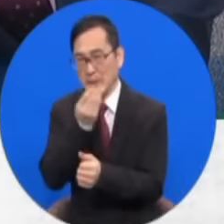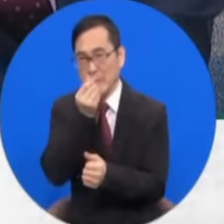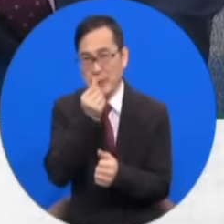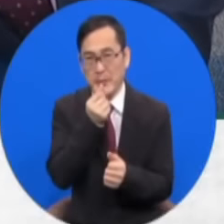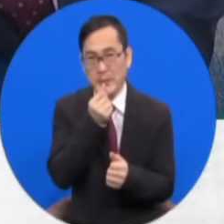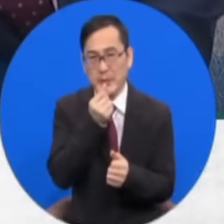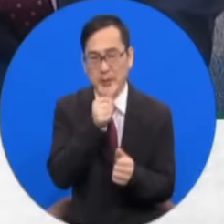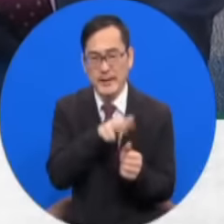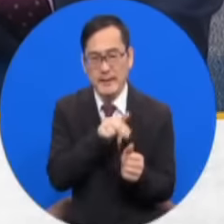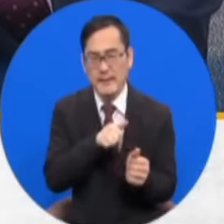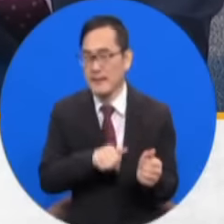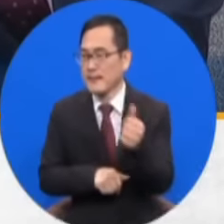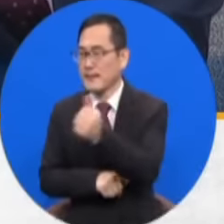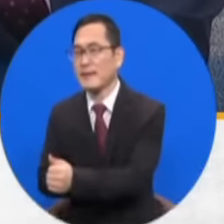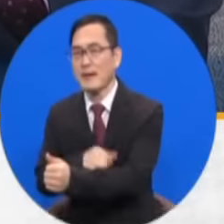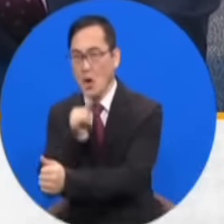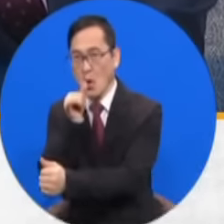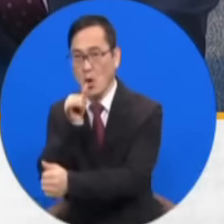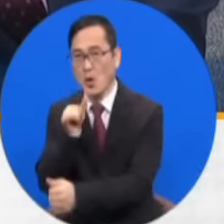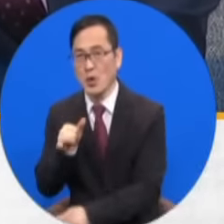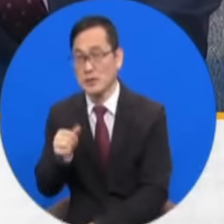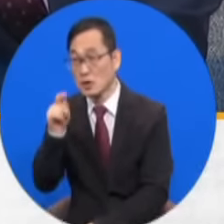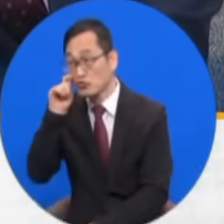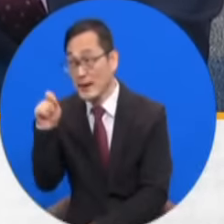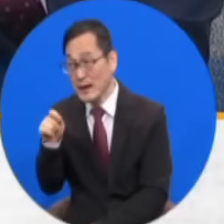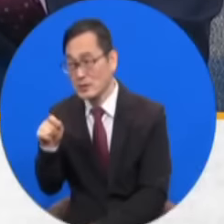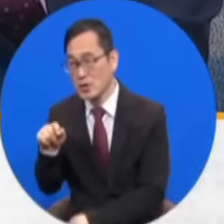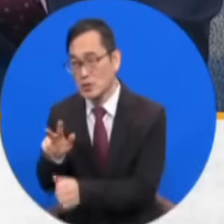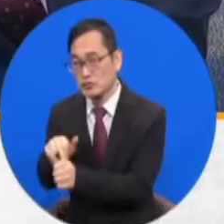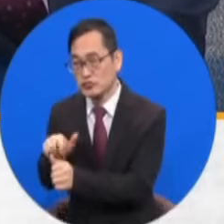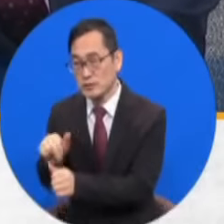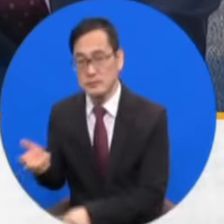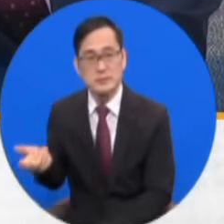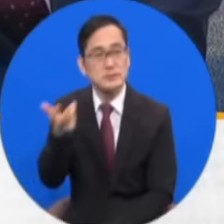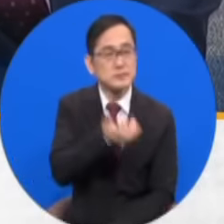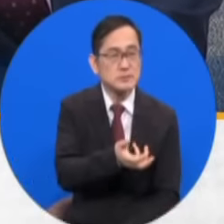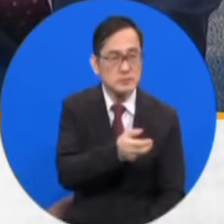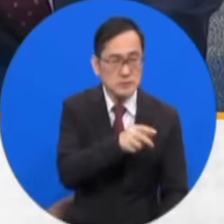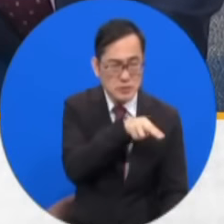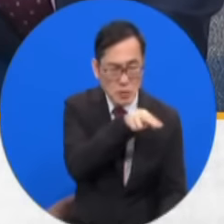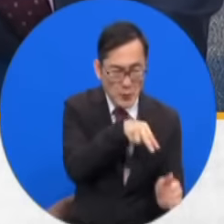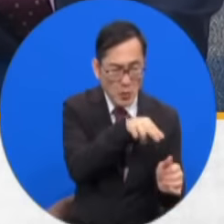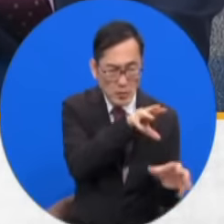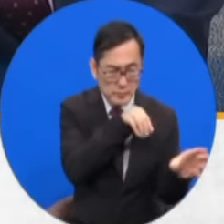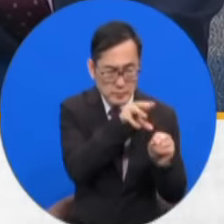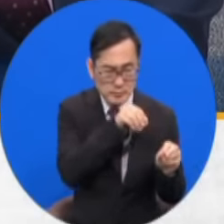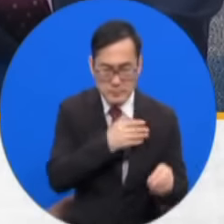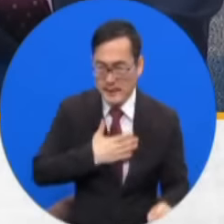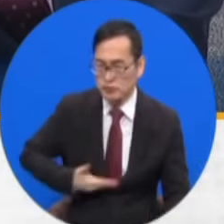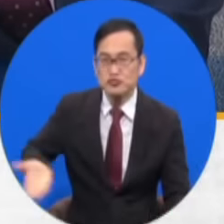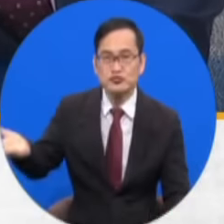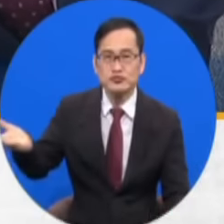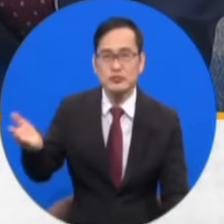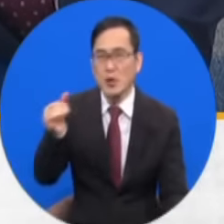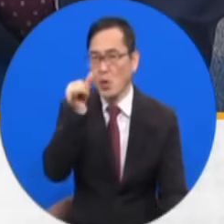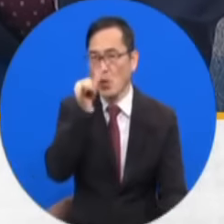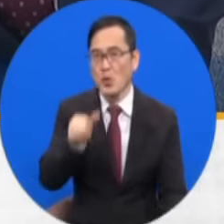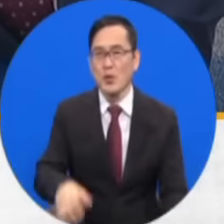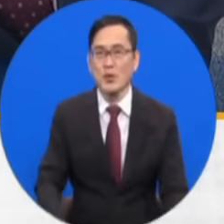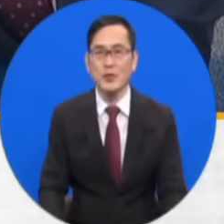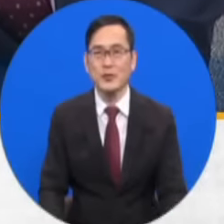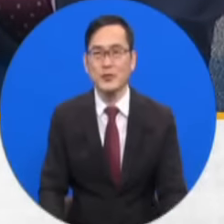여러 다양한 형태의 그 정보자산을 가정 하고 있다고 봐야 되고 그런 차원에서 저런 정보가 이제 공개돼서 저런